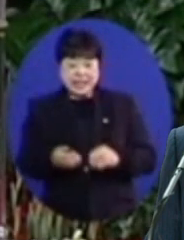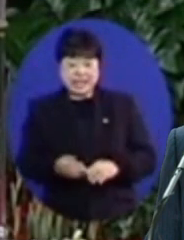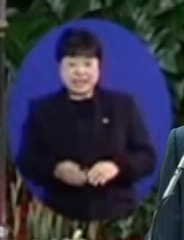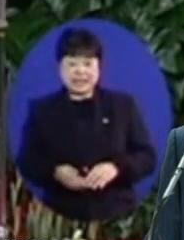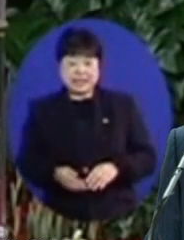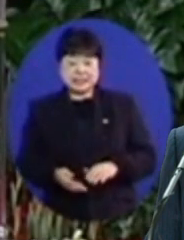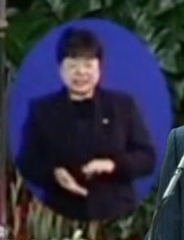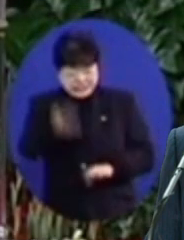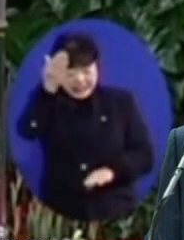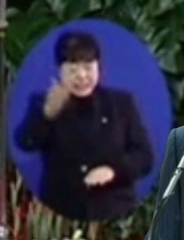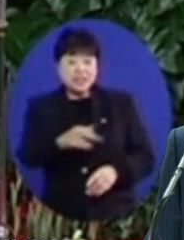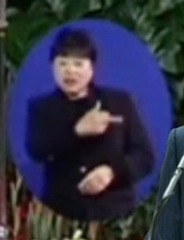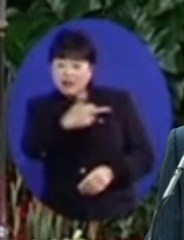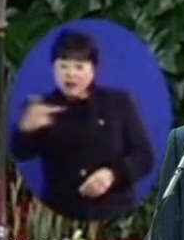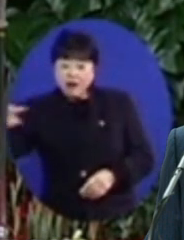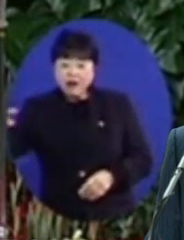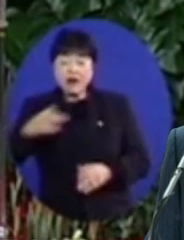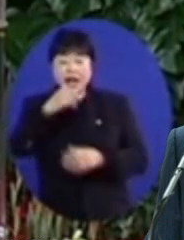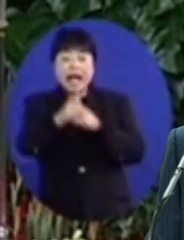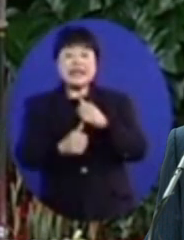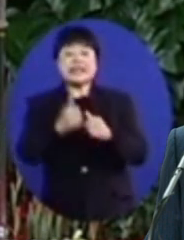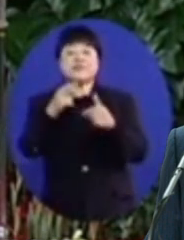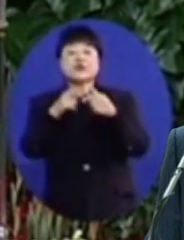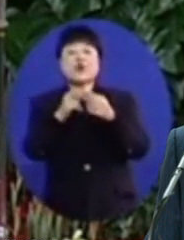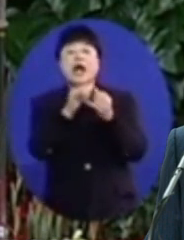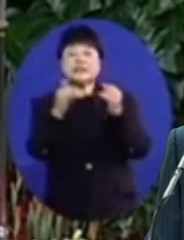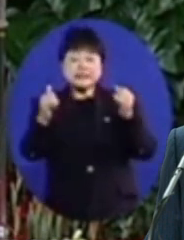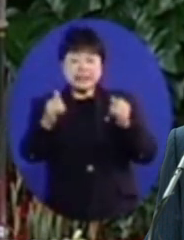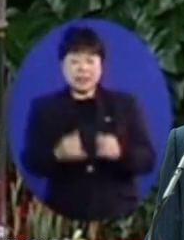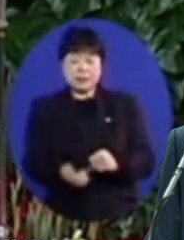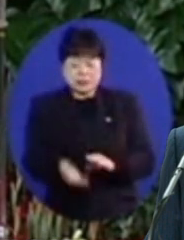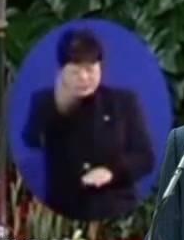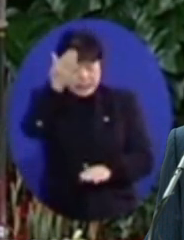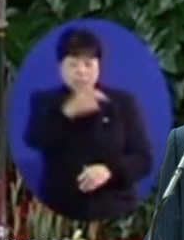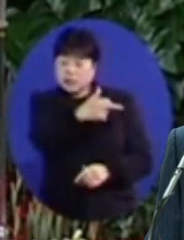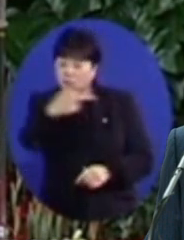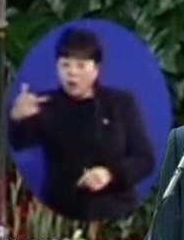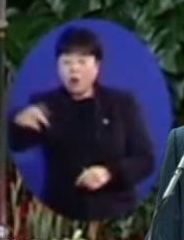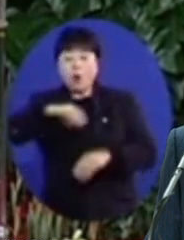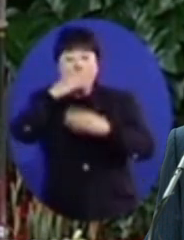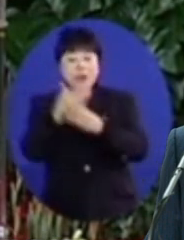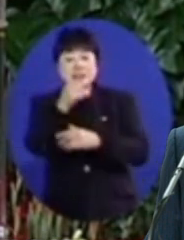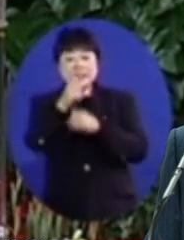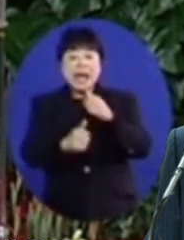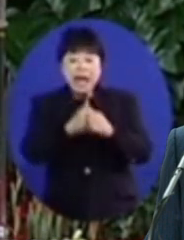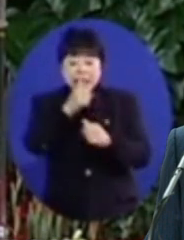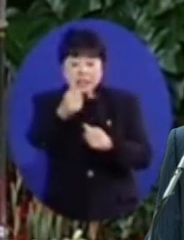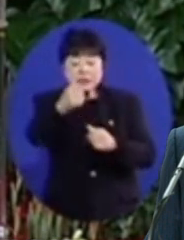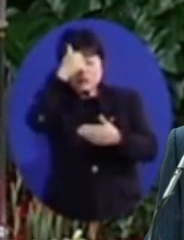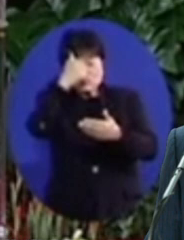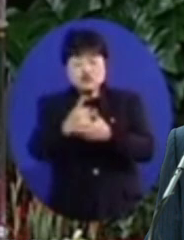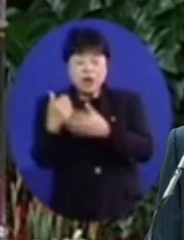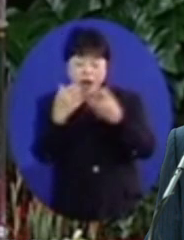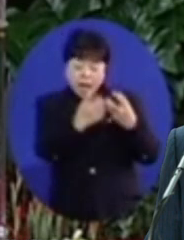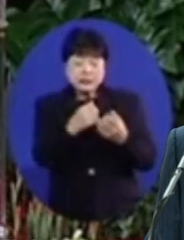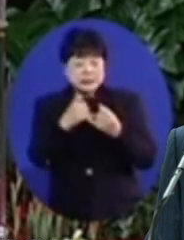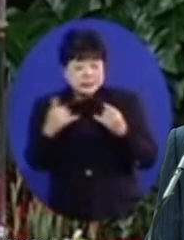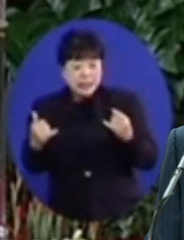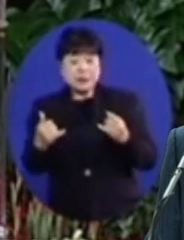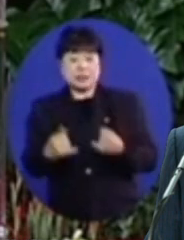있는데 하물며 하나님과 인간이 얼마나 차별이 있으며 완전한 하나님의 투성인